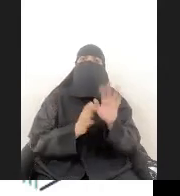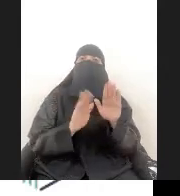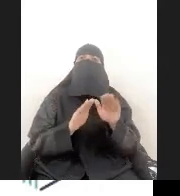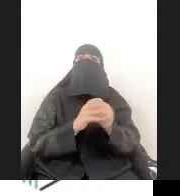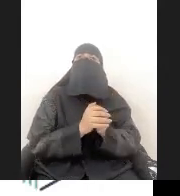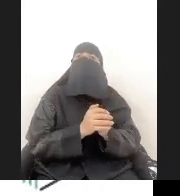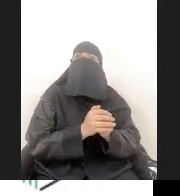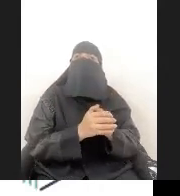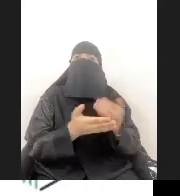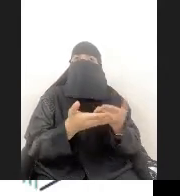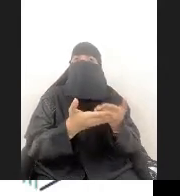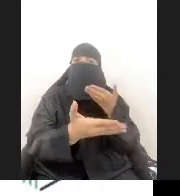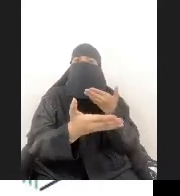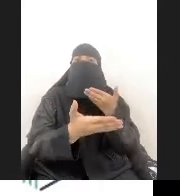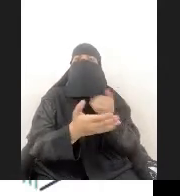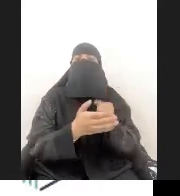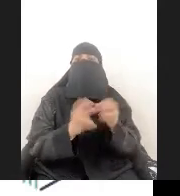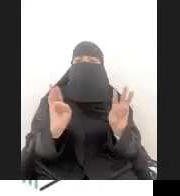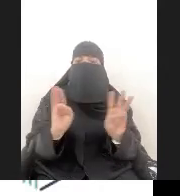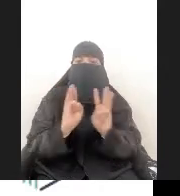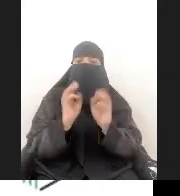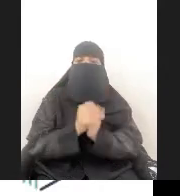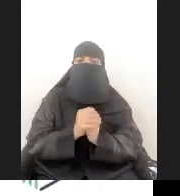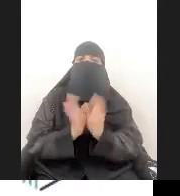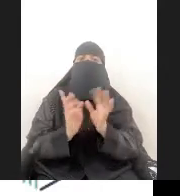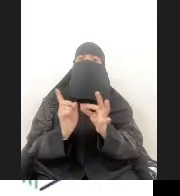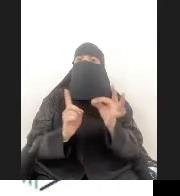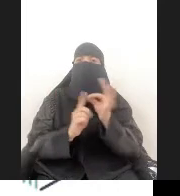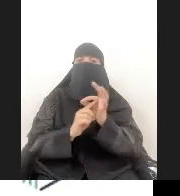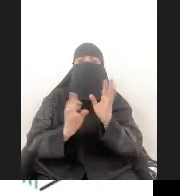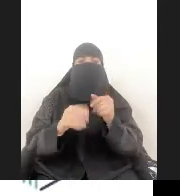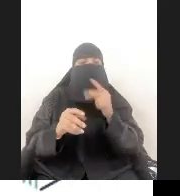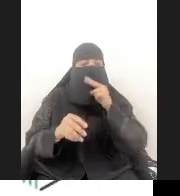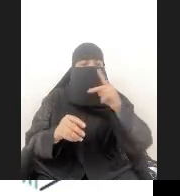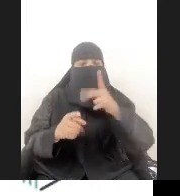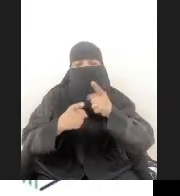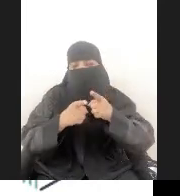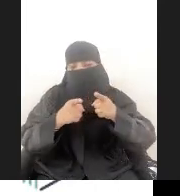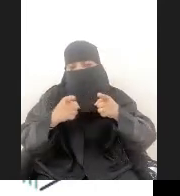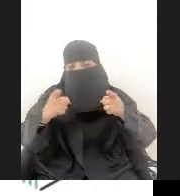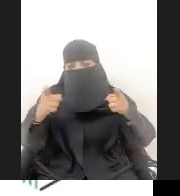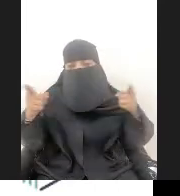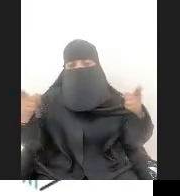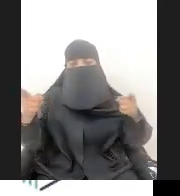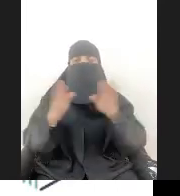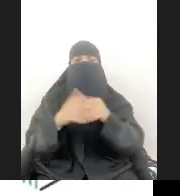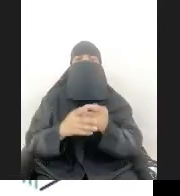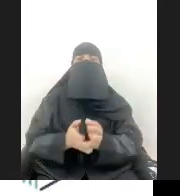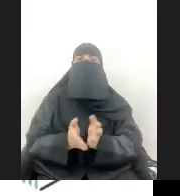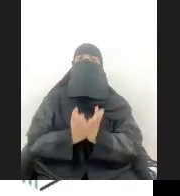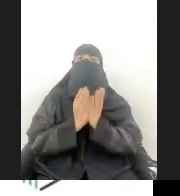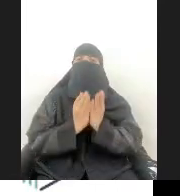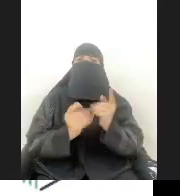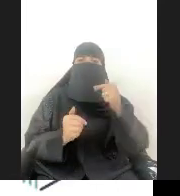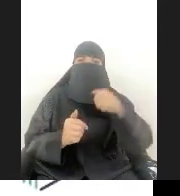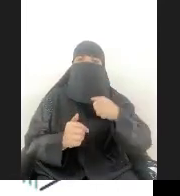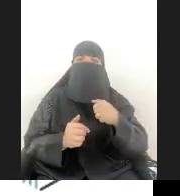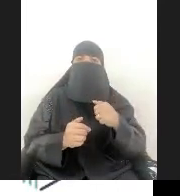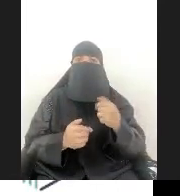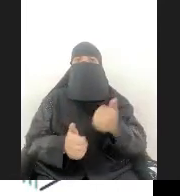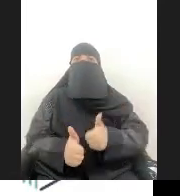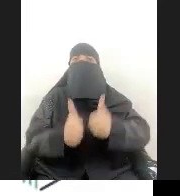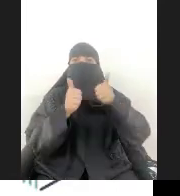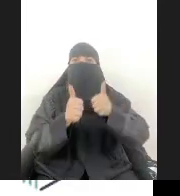نوع الهدف منها وهكذا. الحديث يطول وأرجو بأن أكون قد وفقت لتسليط الضوء على مثل